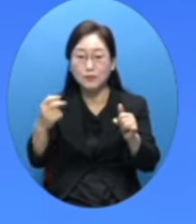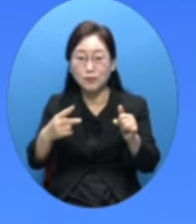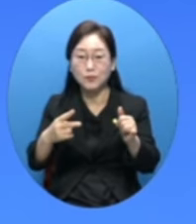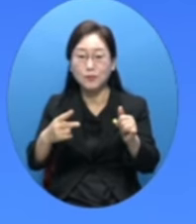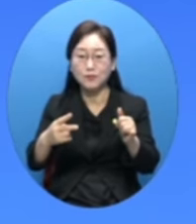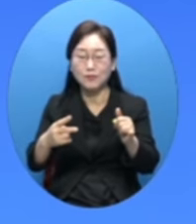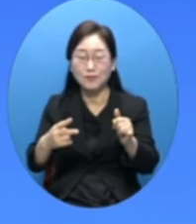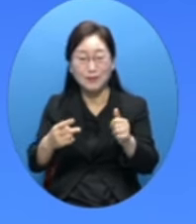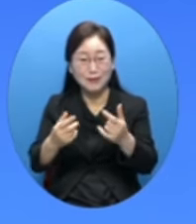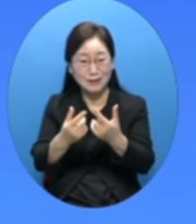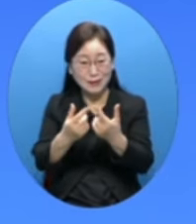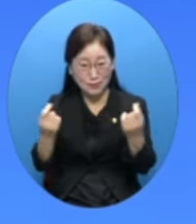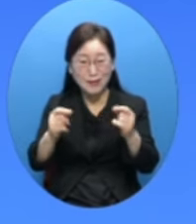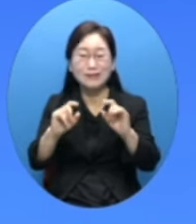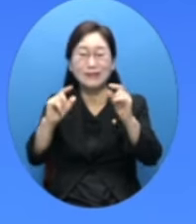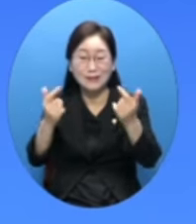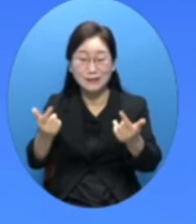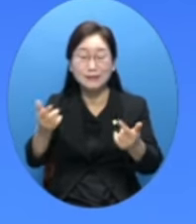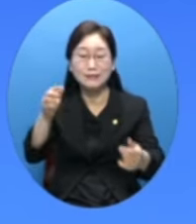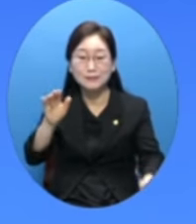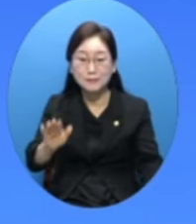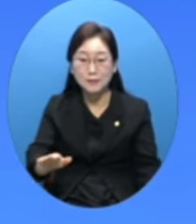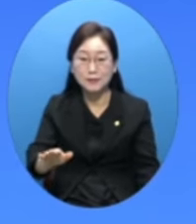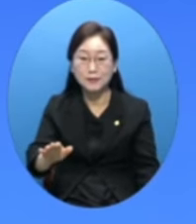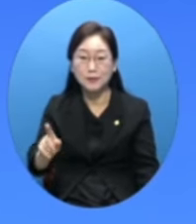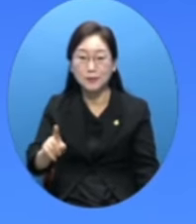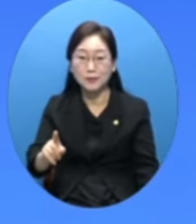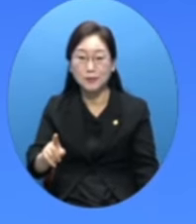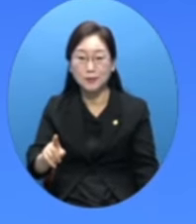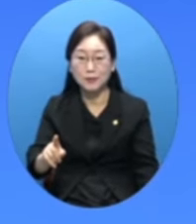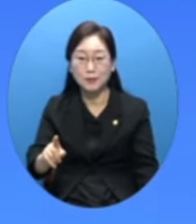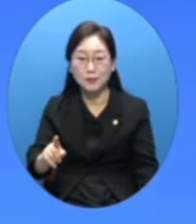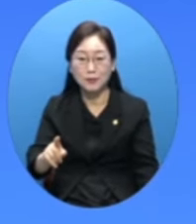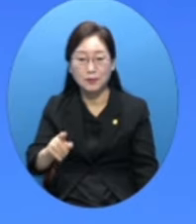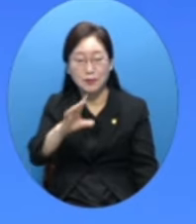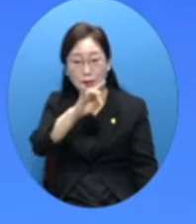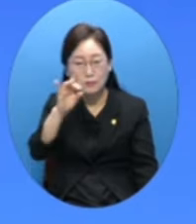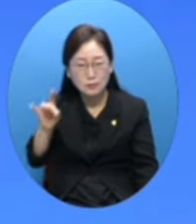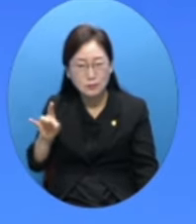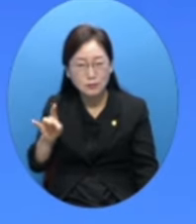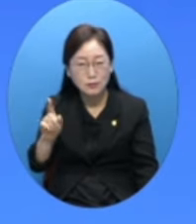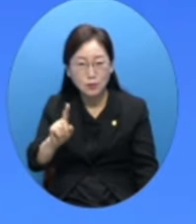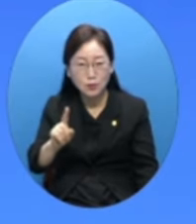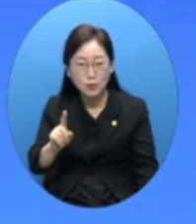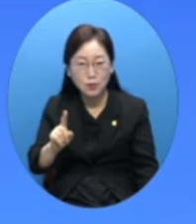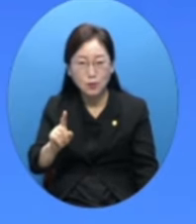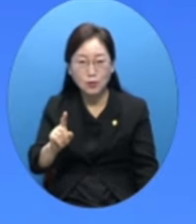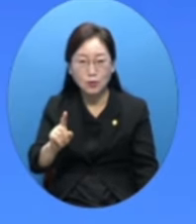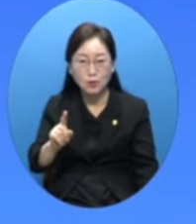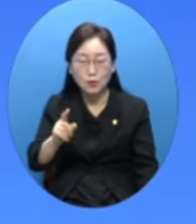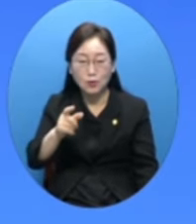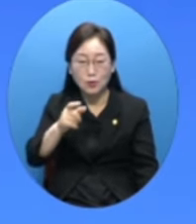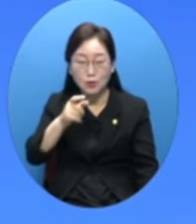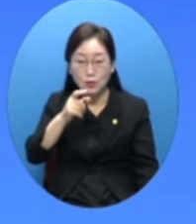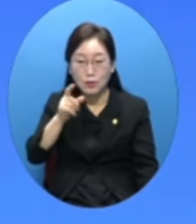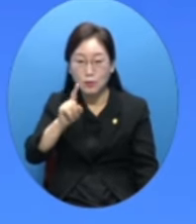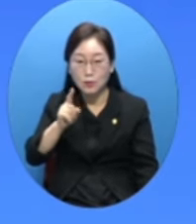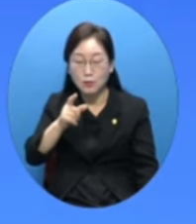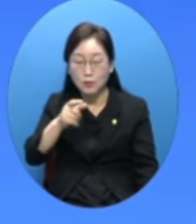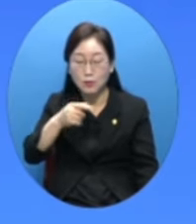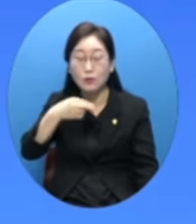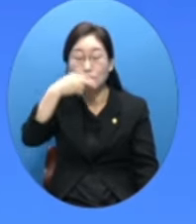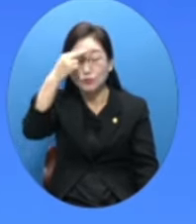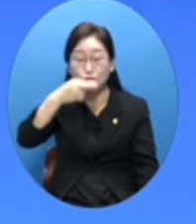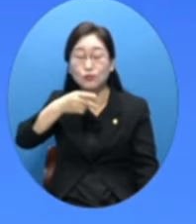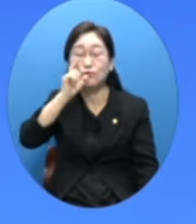다 그렇진 않겠지만 판검사들도 마신 분이 많은가 봐요. 왜냐면 그렇게 해서 사람을 죽이면 3년밖에